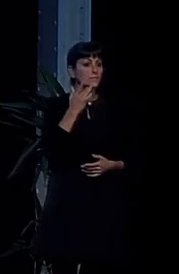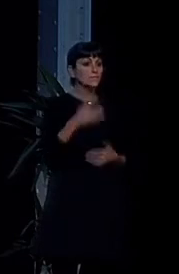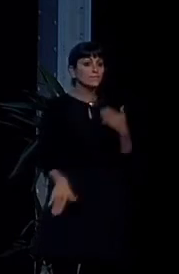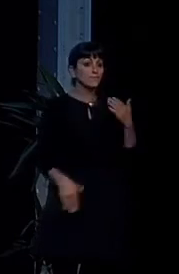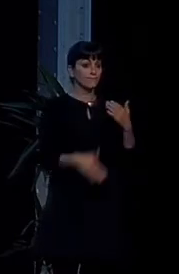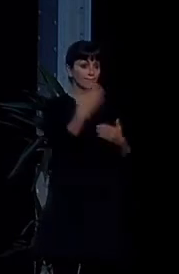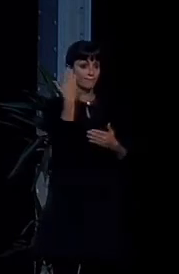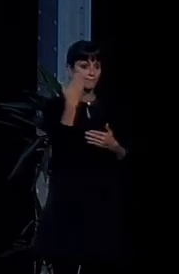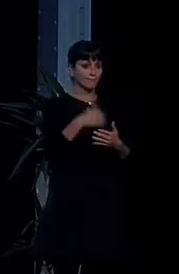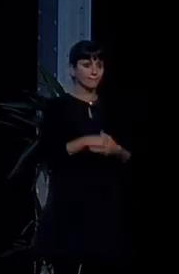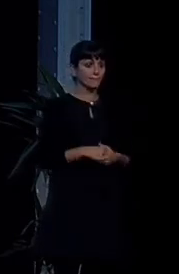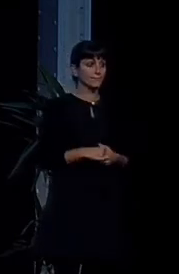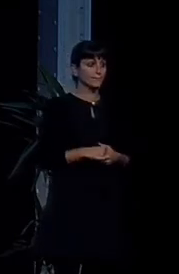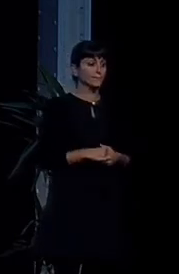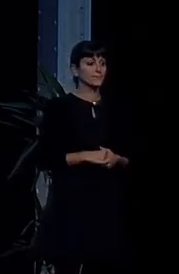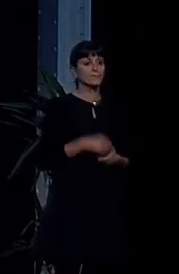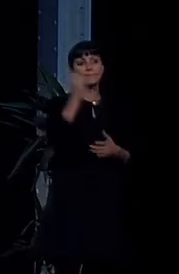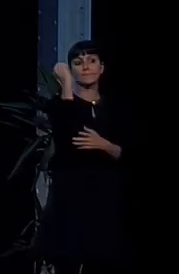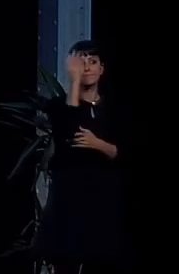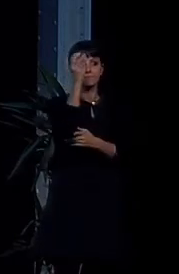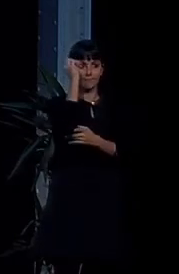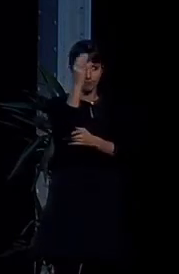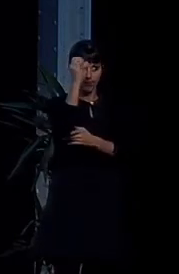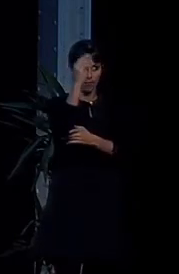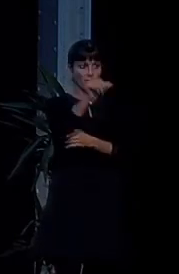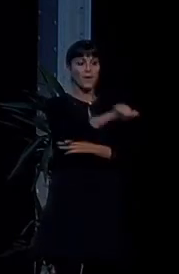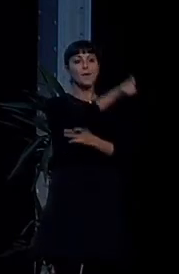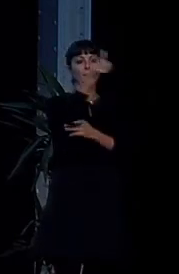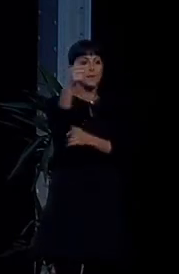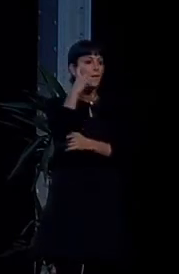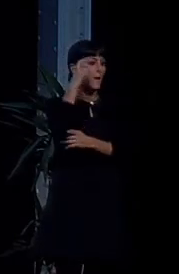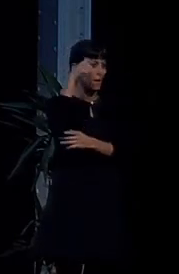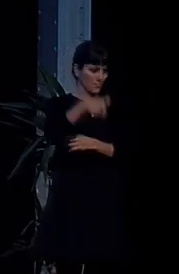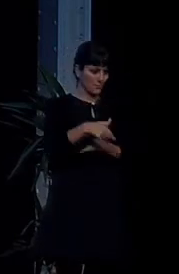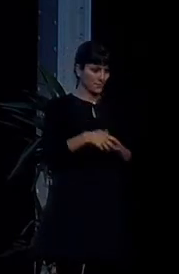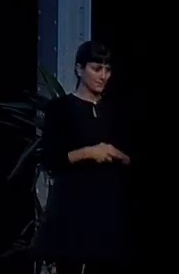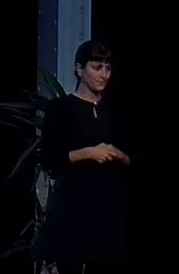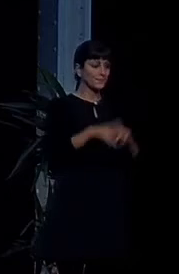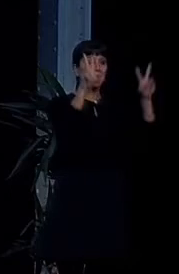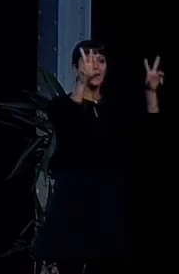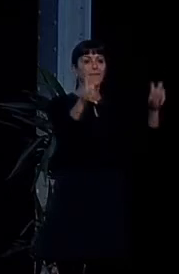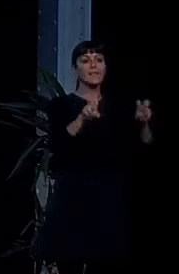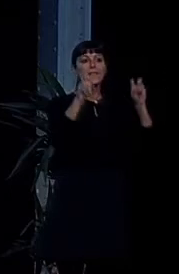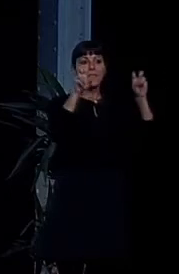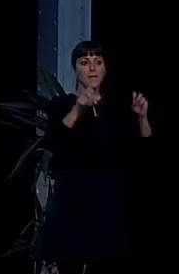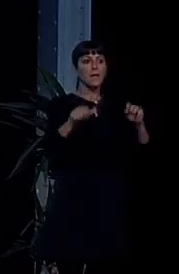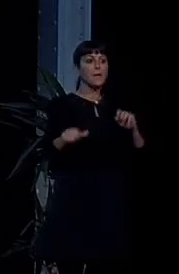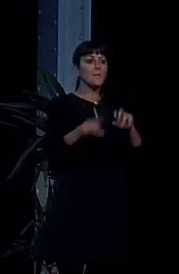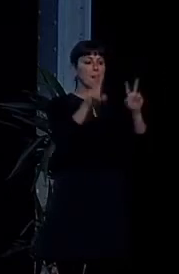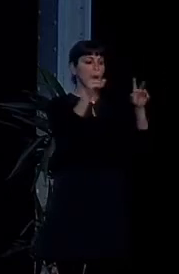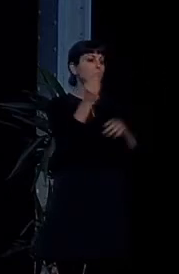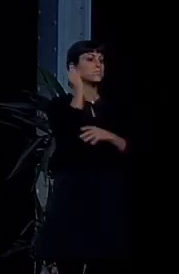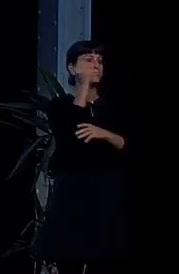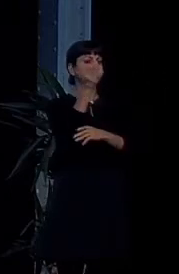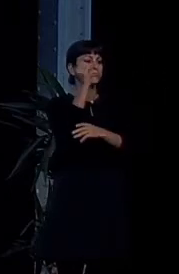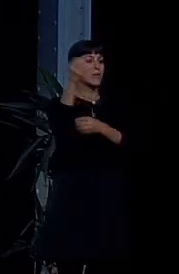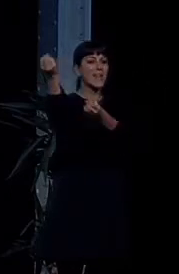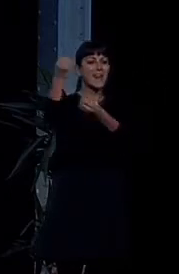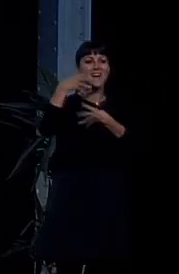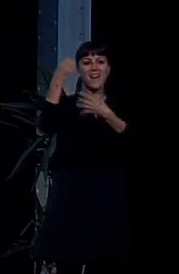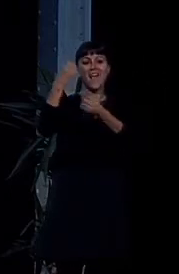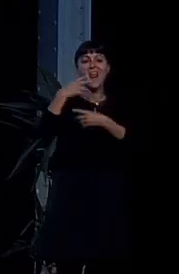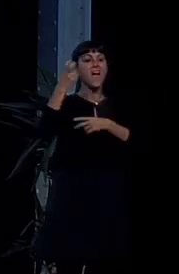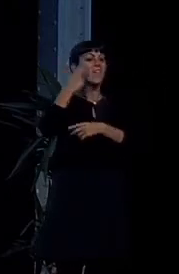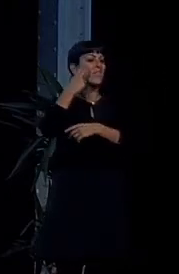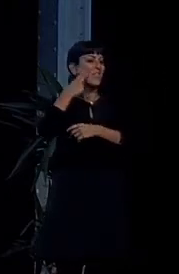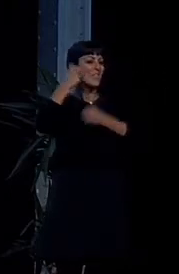A començar aquesta primera conferència d'avui sobre la construcció del relat del terror sexual.